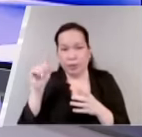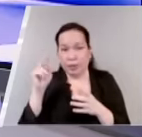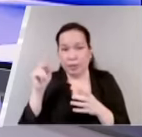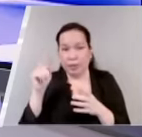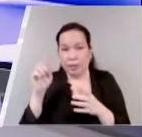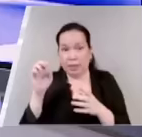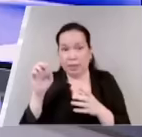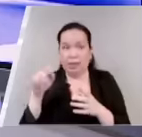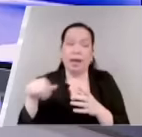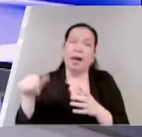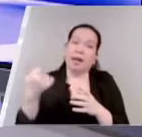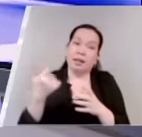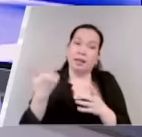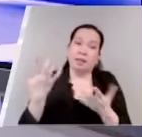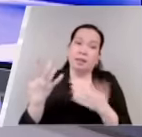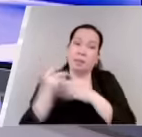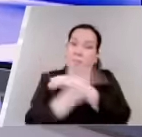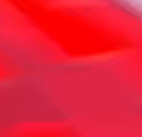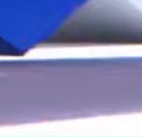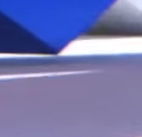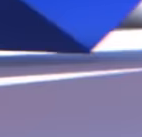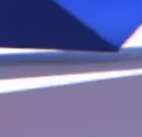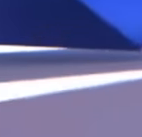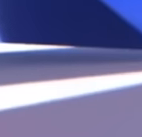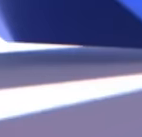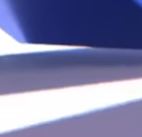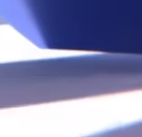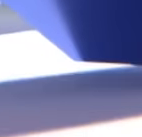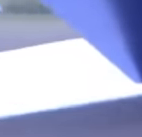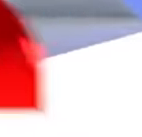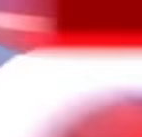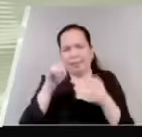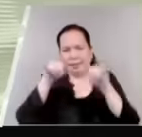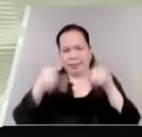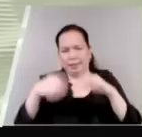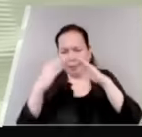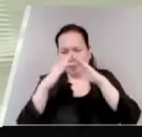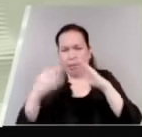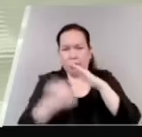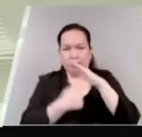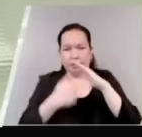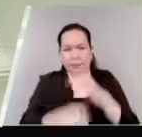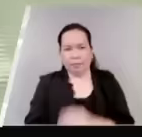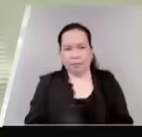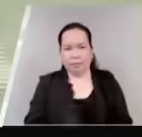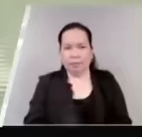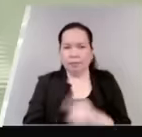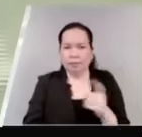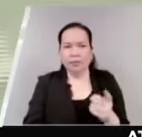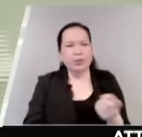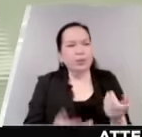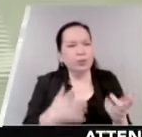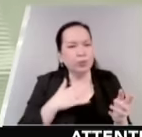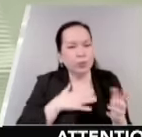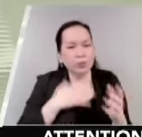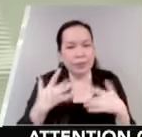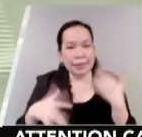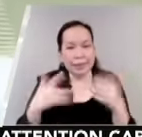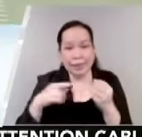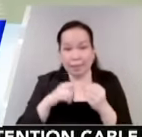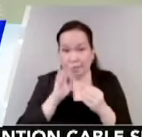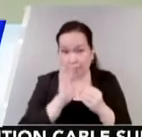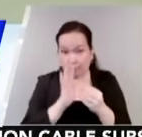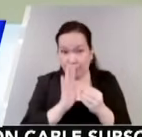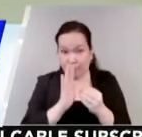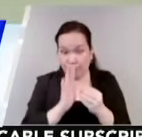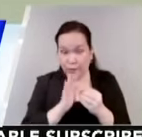ding team bahay. Makichika kay Aubrey Carampel. Abangan na yung comeback mo. Sabi nga ang pagbabalik na... Bukod sa time for reflection ng Holy